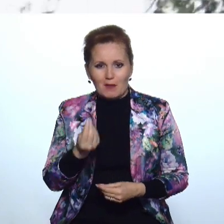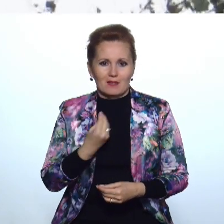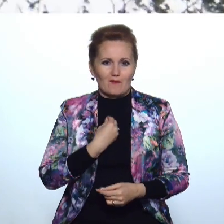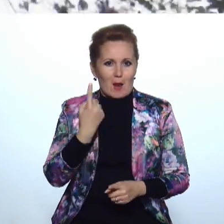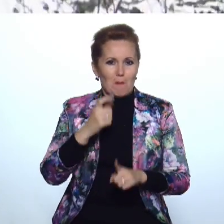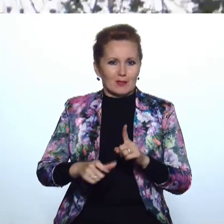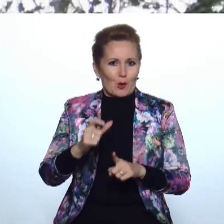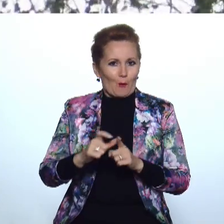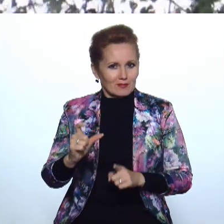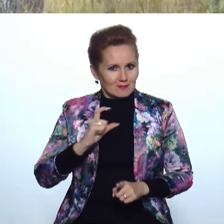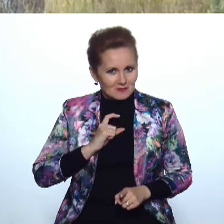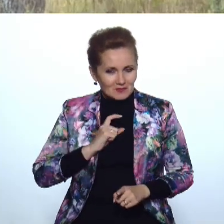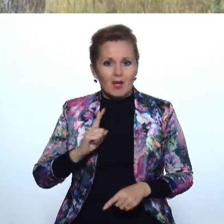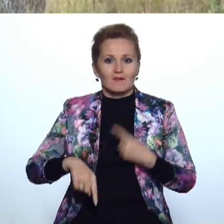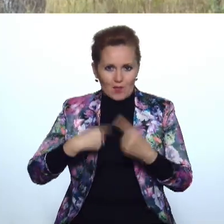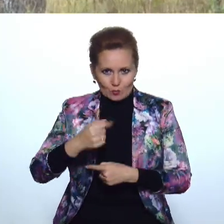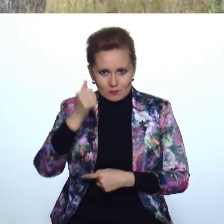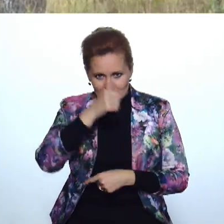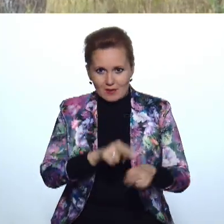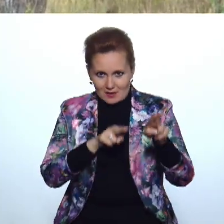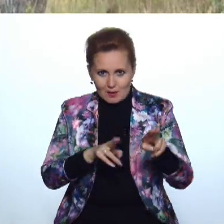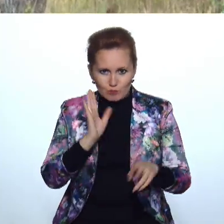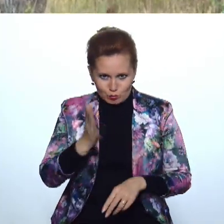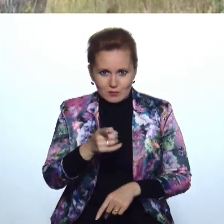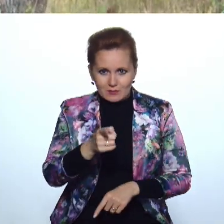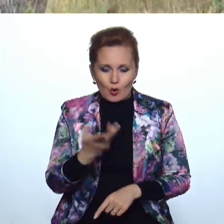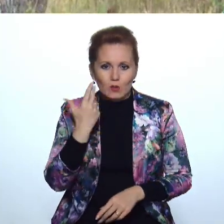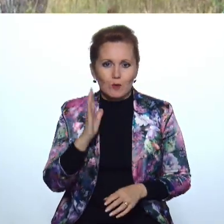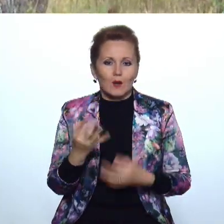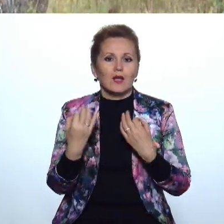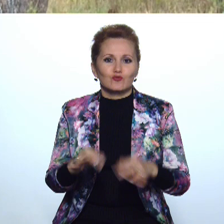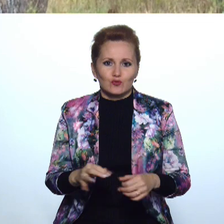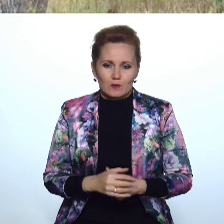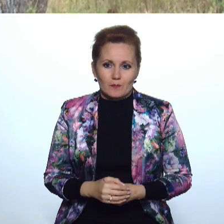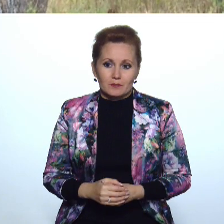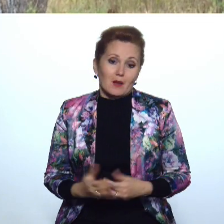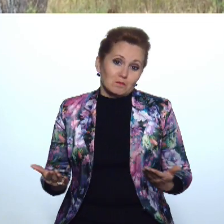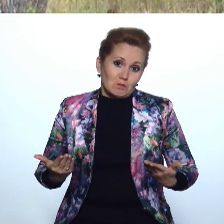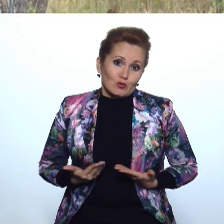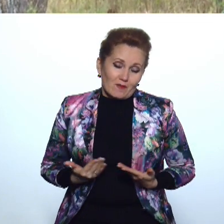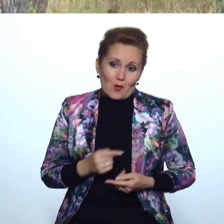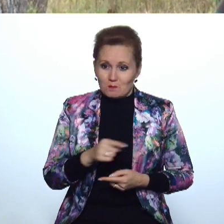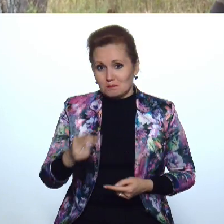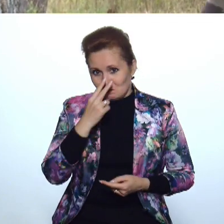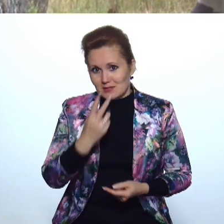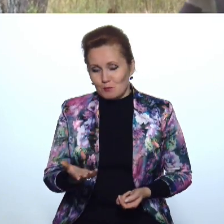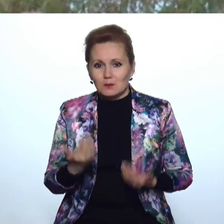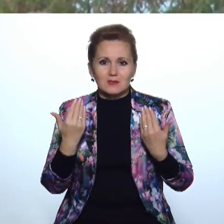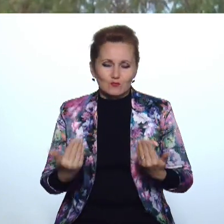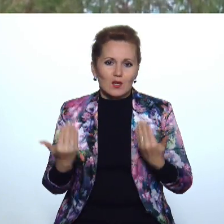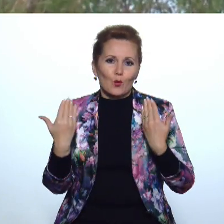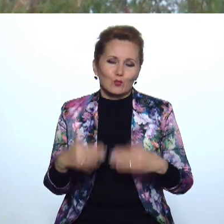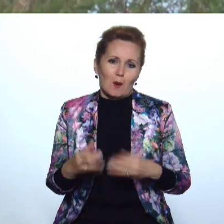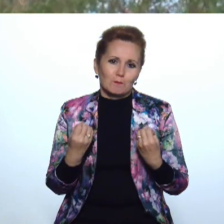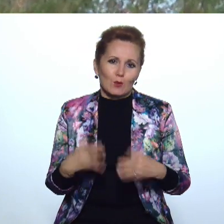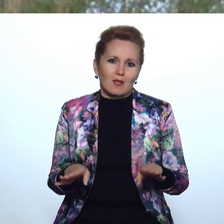Сами будете охотиться на ворону в следующем году, когда выйдет и снова можно будет стрелять? Сами планируете? Поживем, посмотрим. Сейчас уже